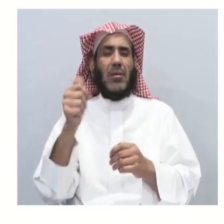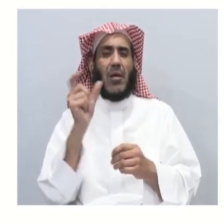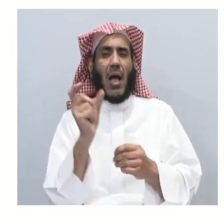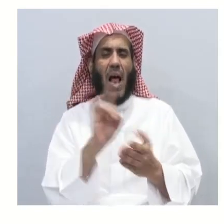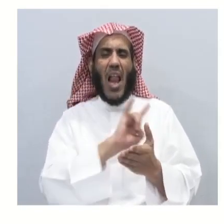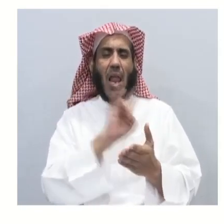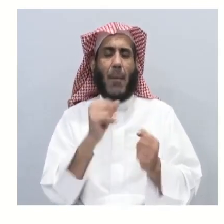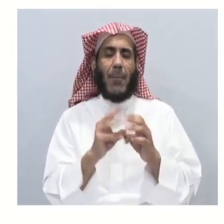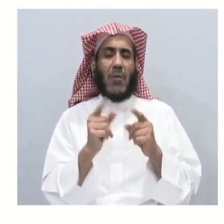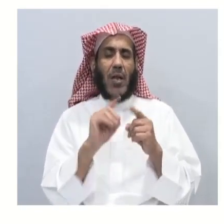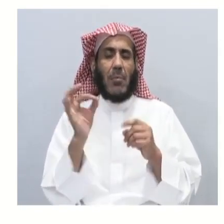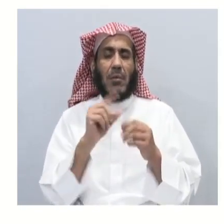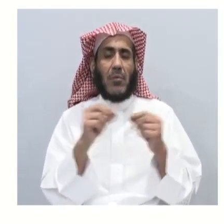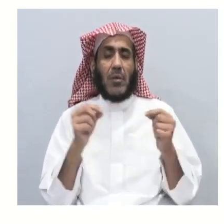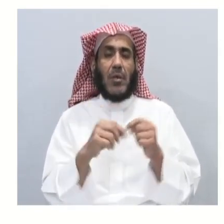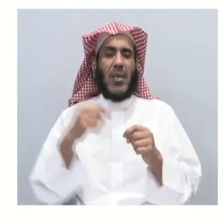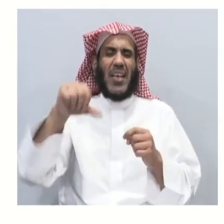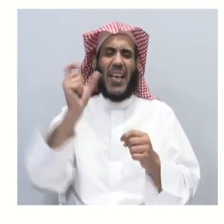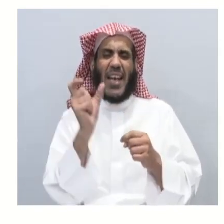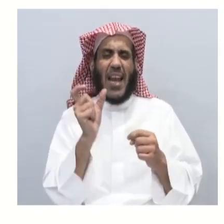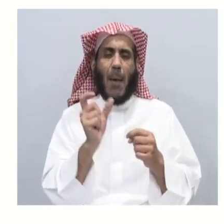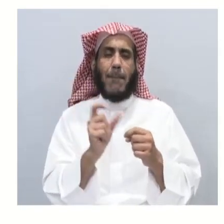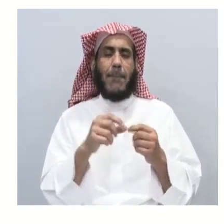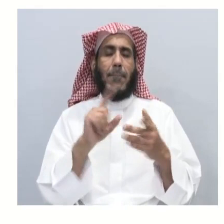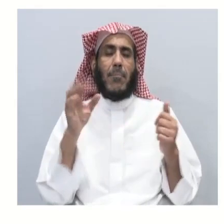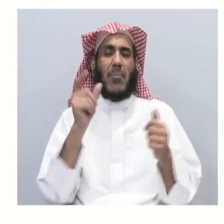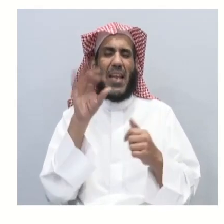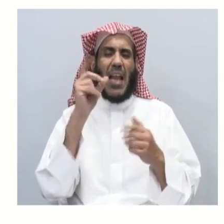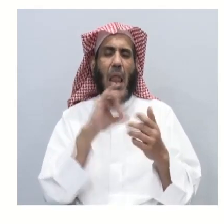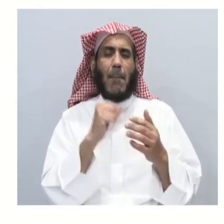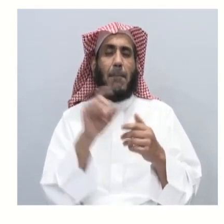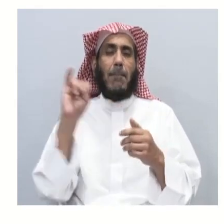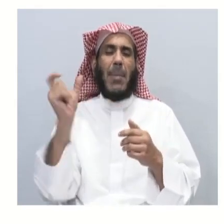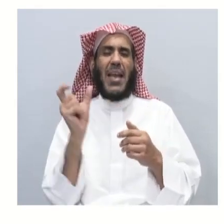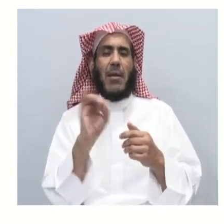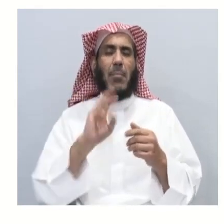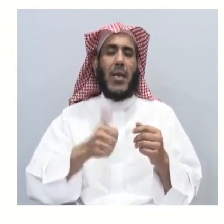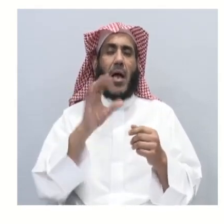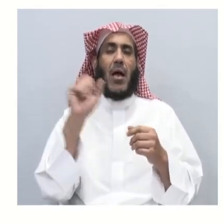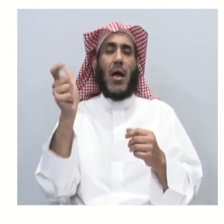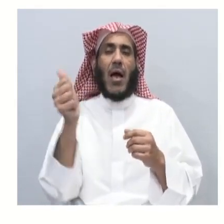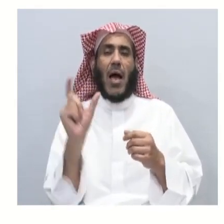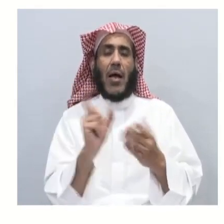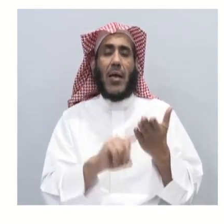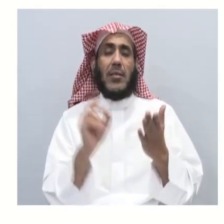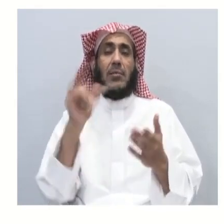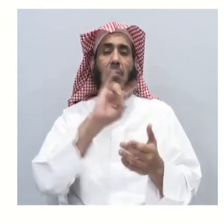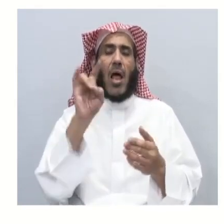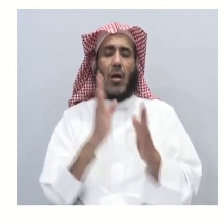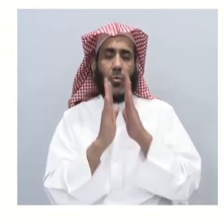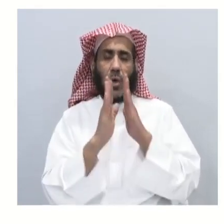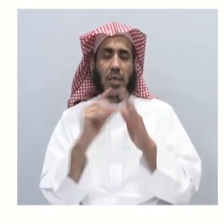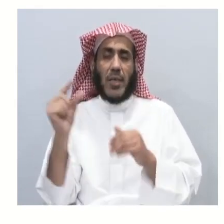المفصولة خطاً، إن لم، من منا، أن لا. نركز على